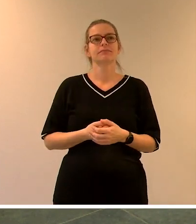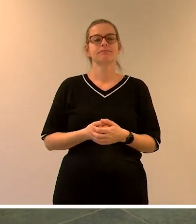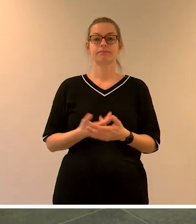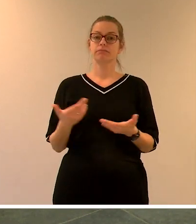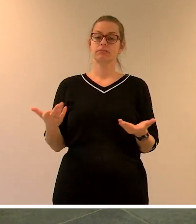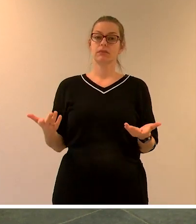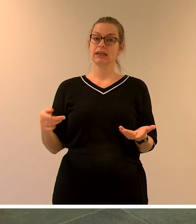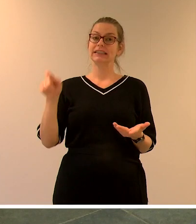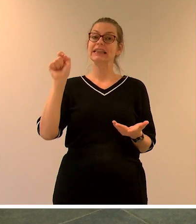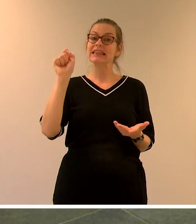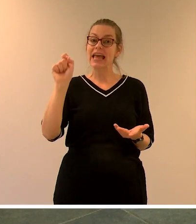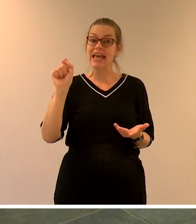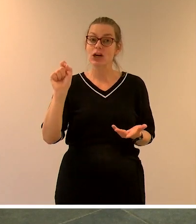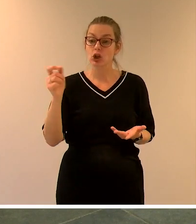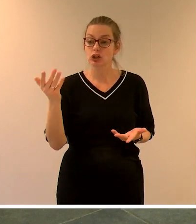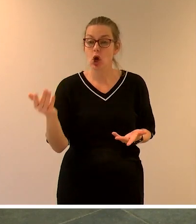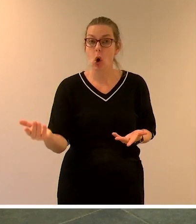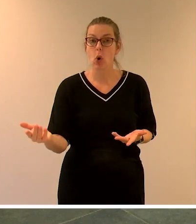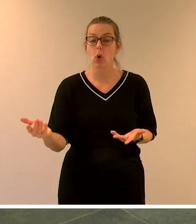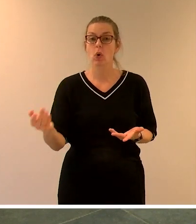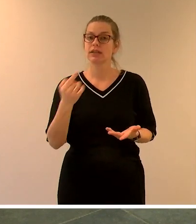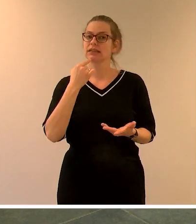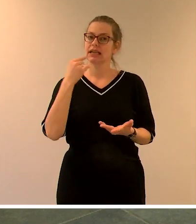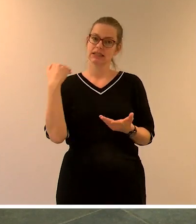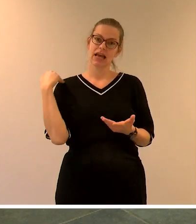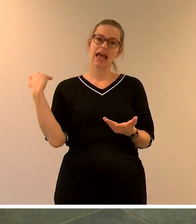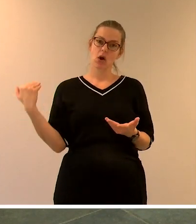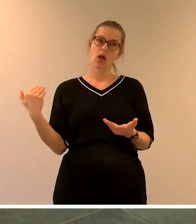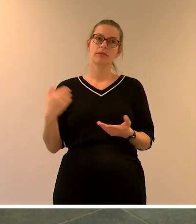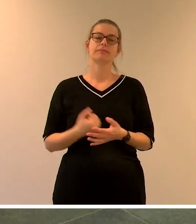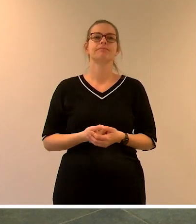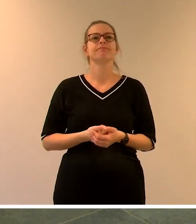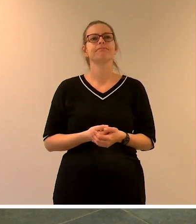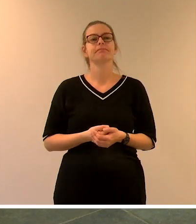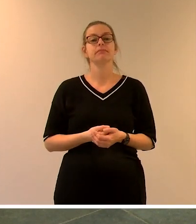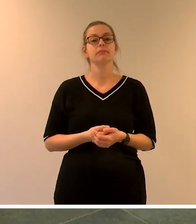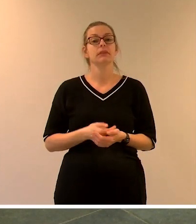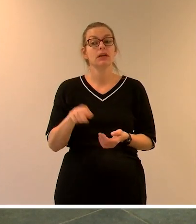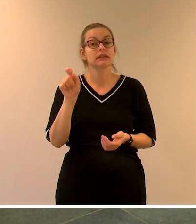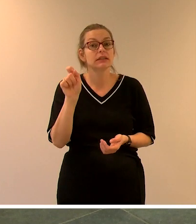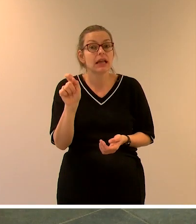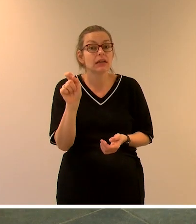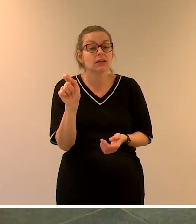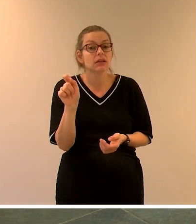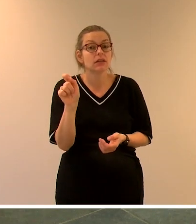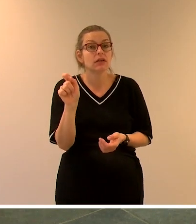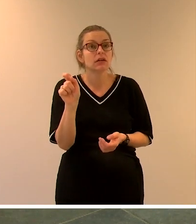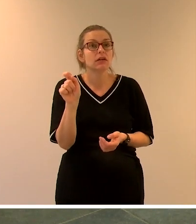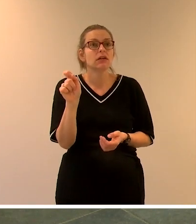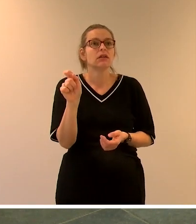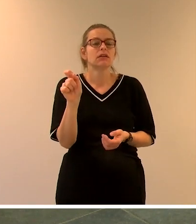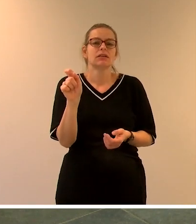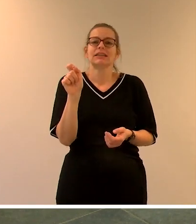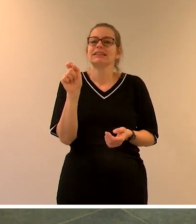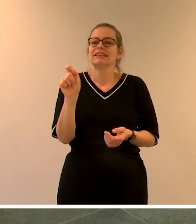Dat is het teken, zegt de engel. En dat teken, dat is